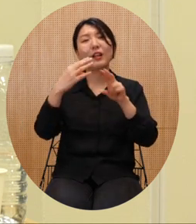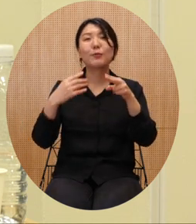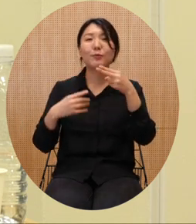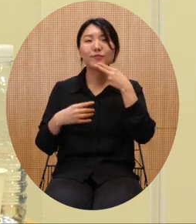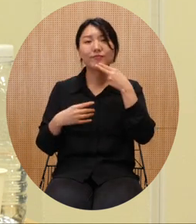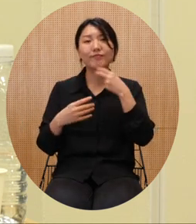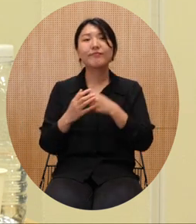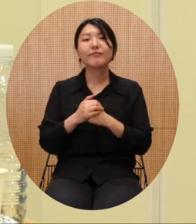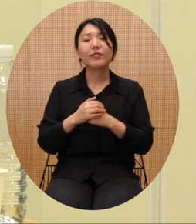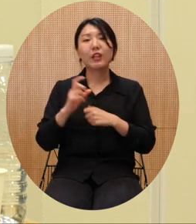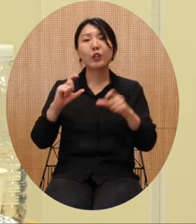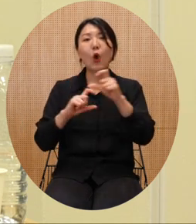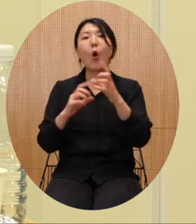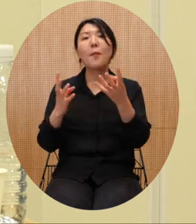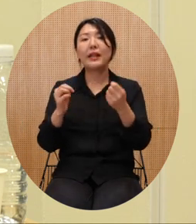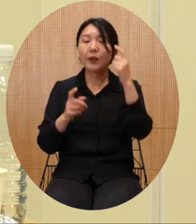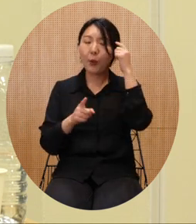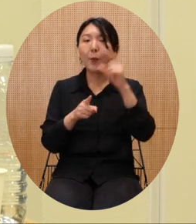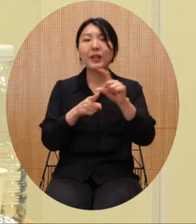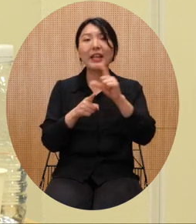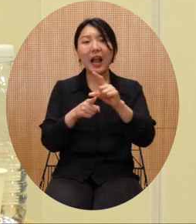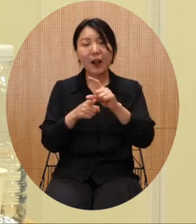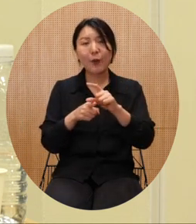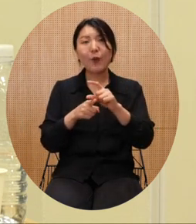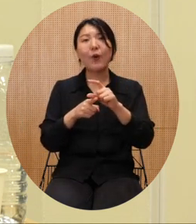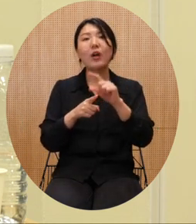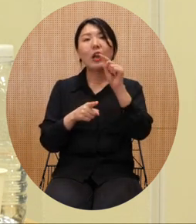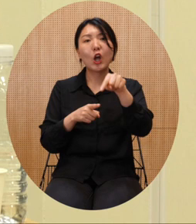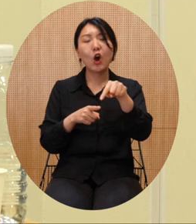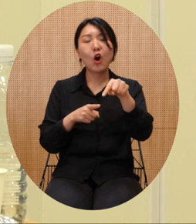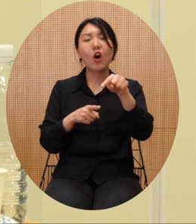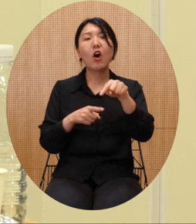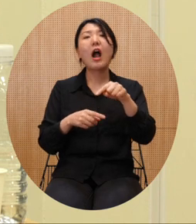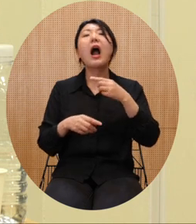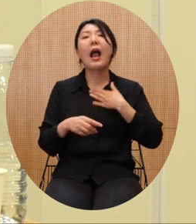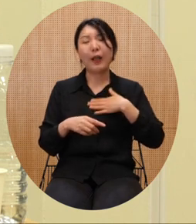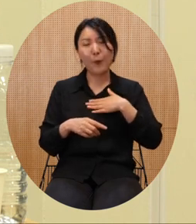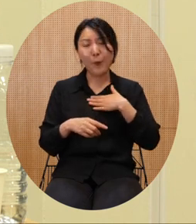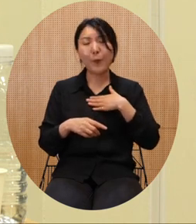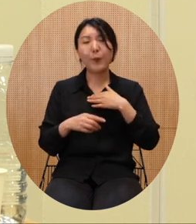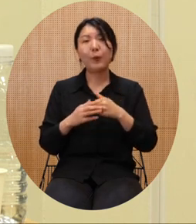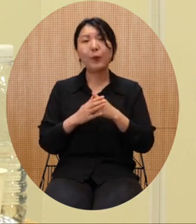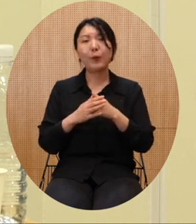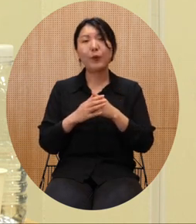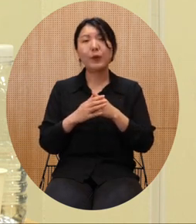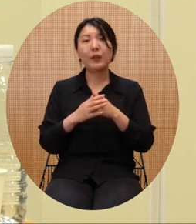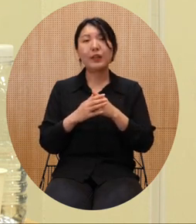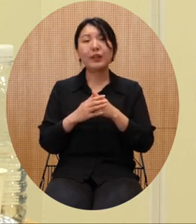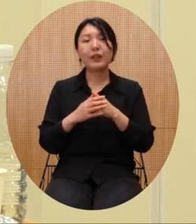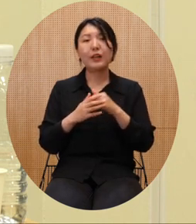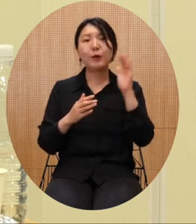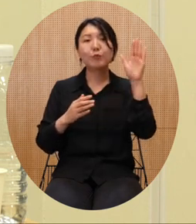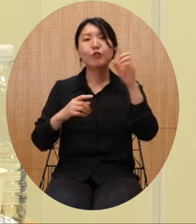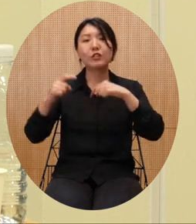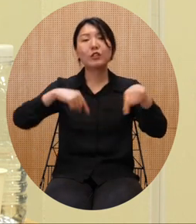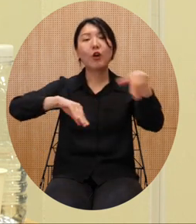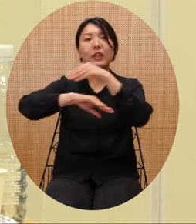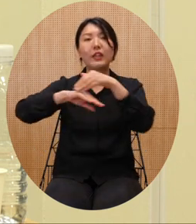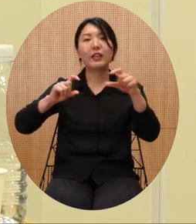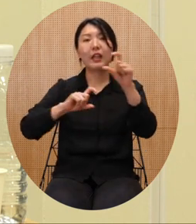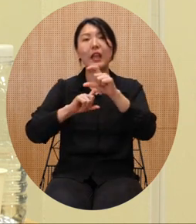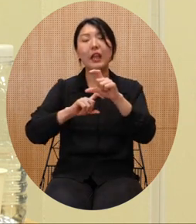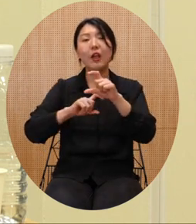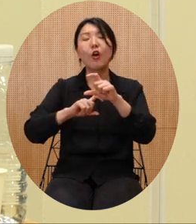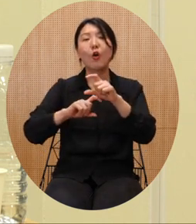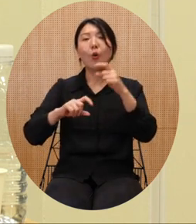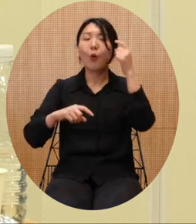없어서 좀 더 많이 고민하고 그런 부분이 있다라고 하는 현실도 인식하면서 정책에 대해서 고민하도록